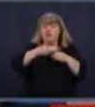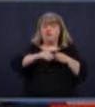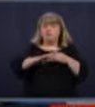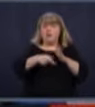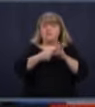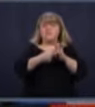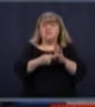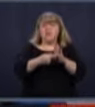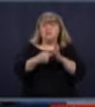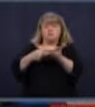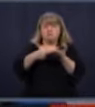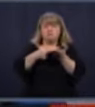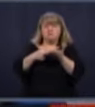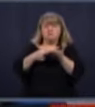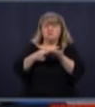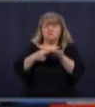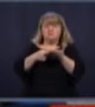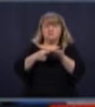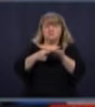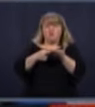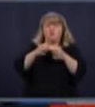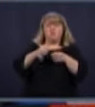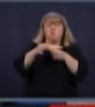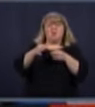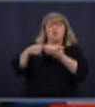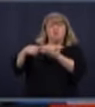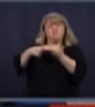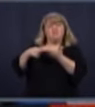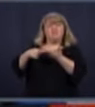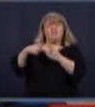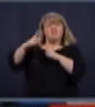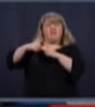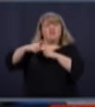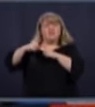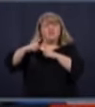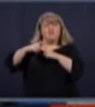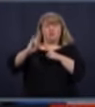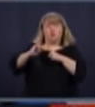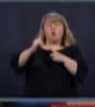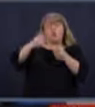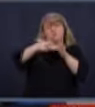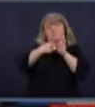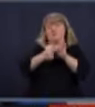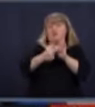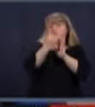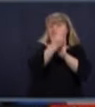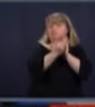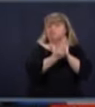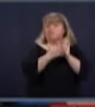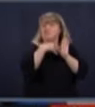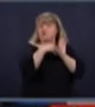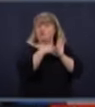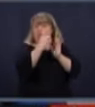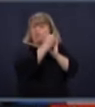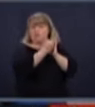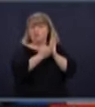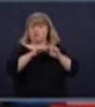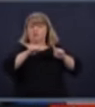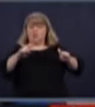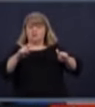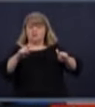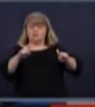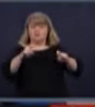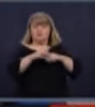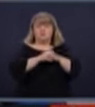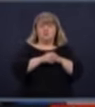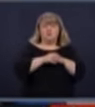c'est ce que je pense, parce que c mieux que le point de presse, vous représenter c'est quoi les études qui ont cours, etc. Puis on pourrait éventuellement aussi, je sais que je vais vous faire travailler du monde, ça va peut-être